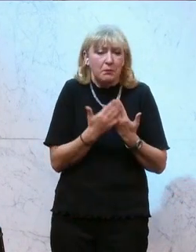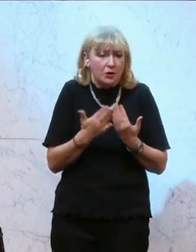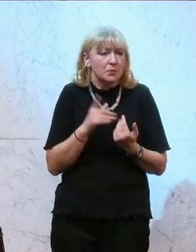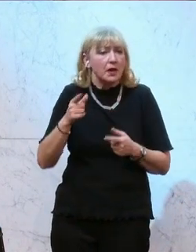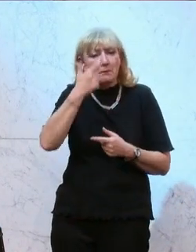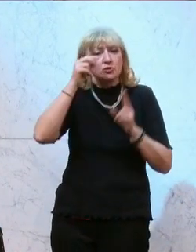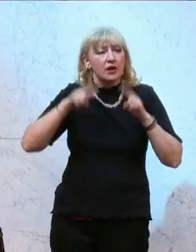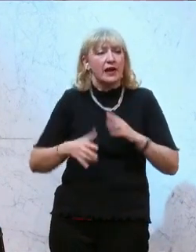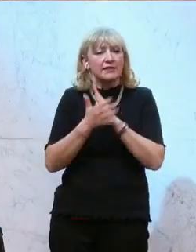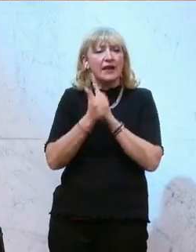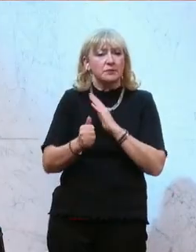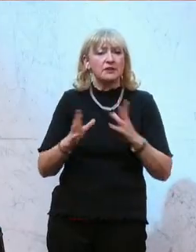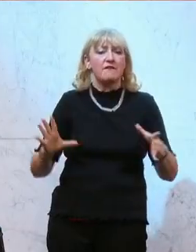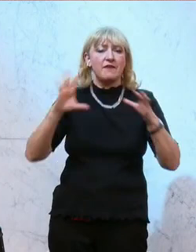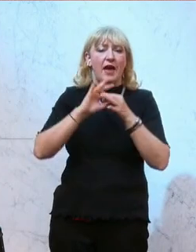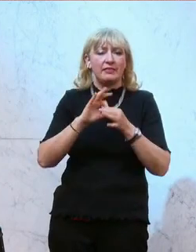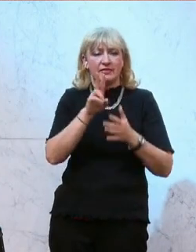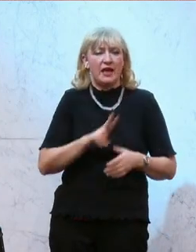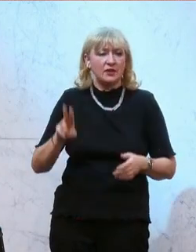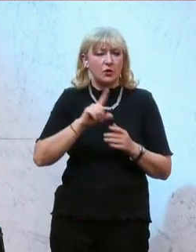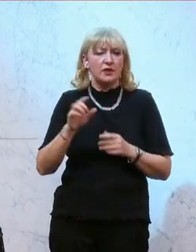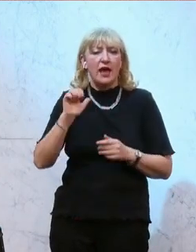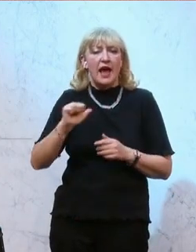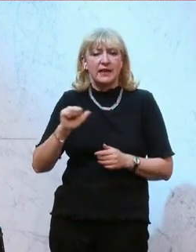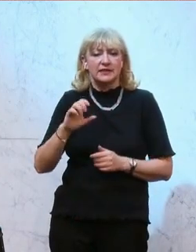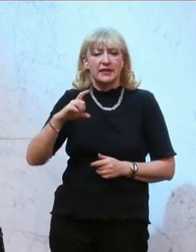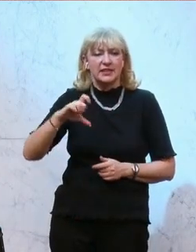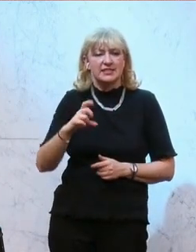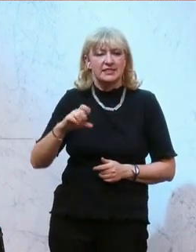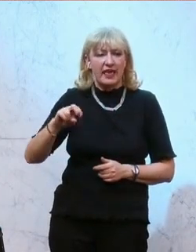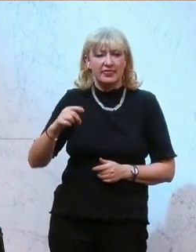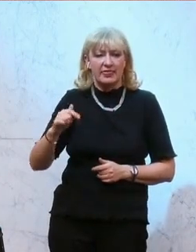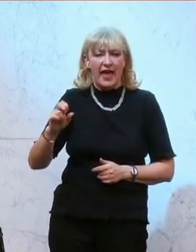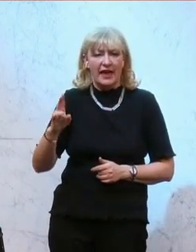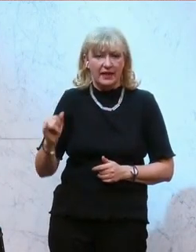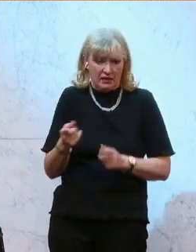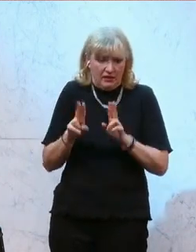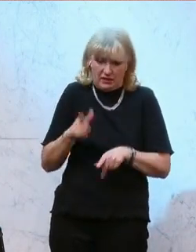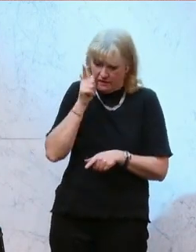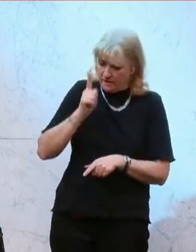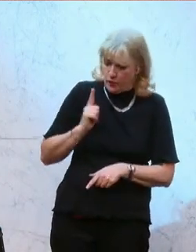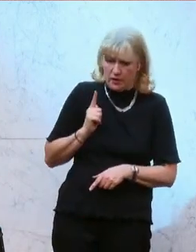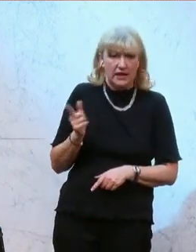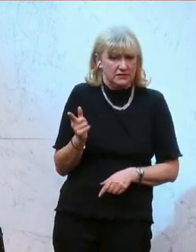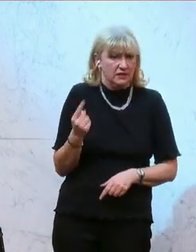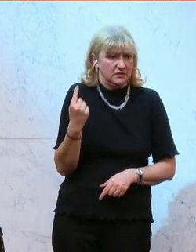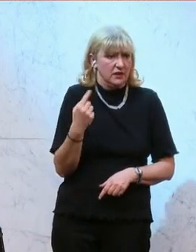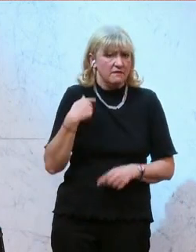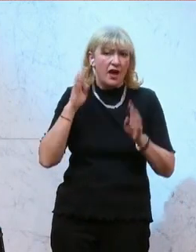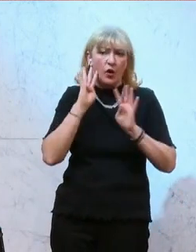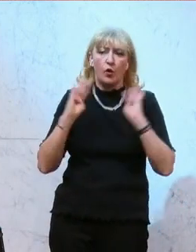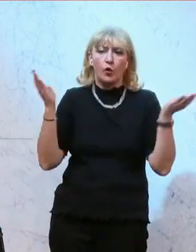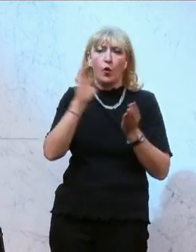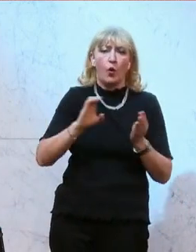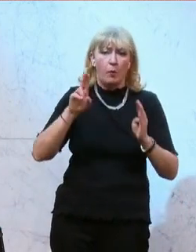die Menschenrechtsexpertin der Vereinten Nationen, Alexandra Xantaki, die richtigerweise erst vorgestern in einem Hearing im